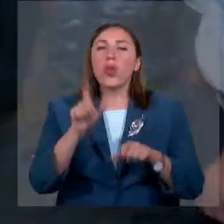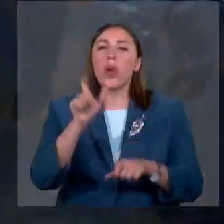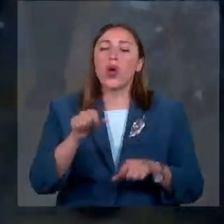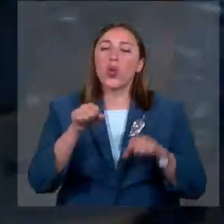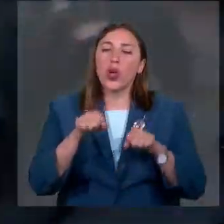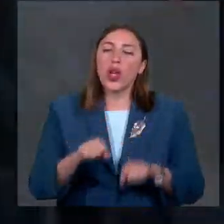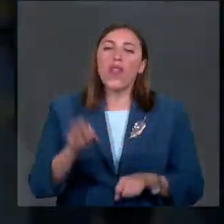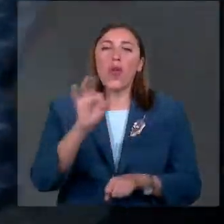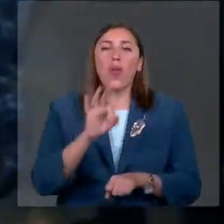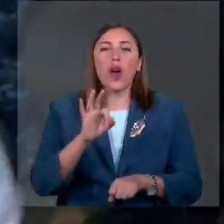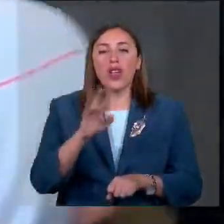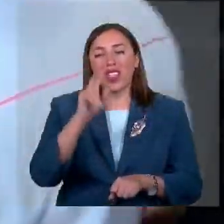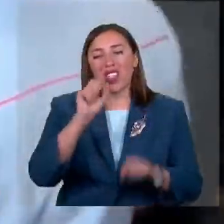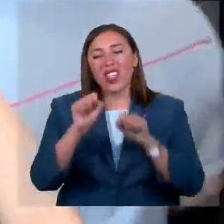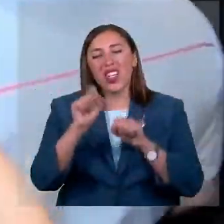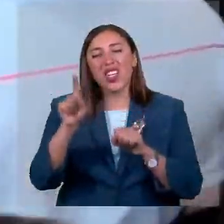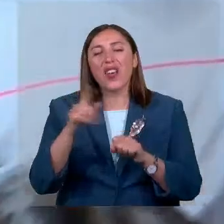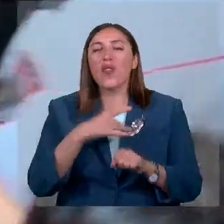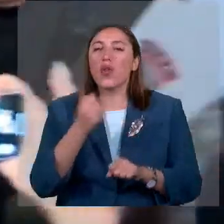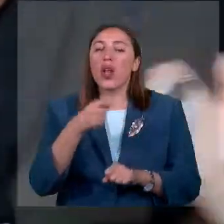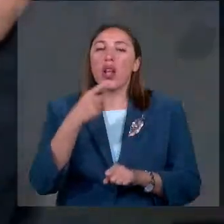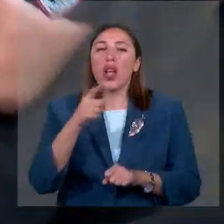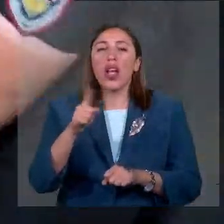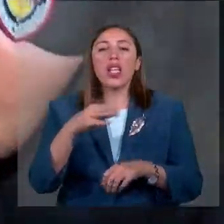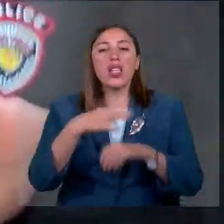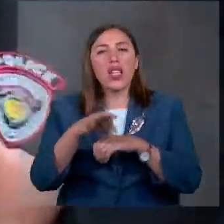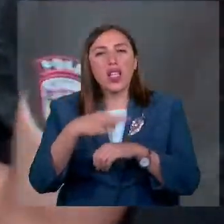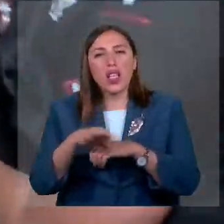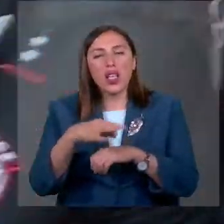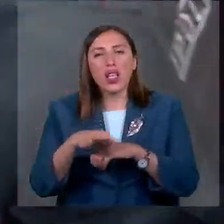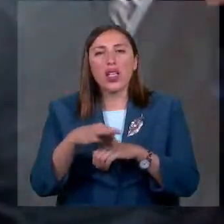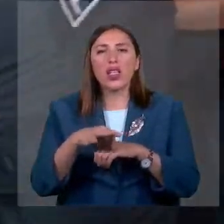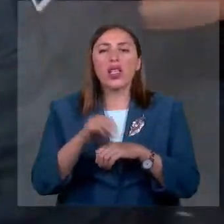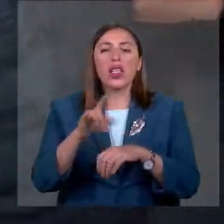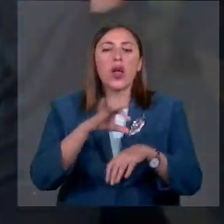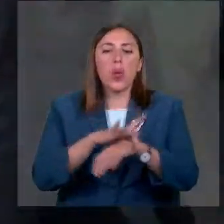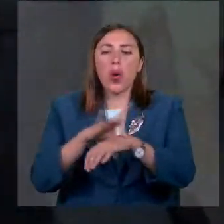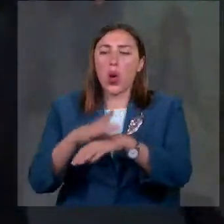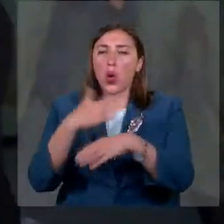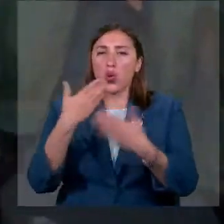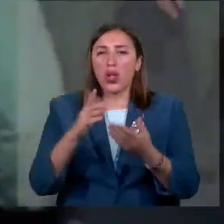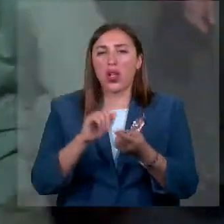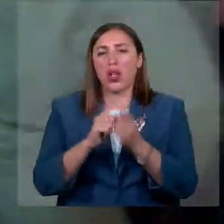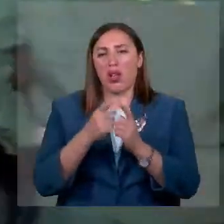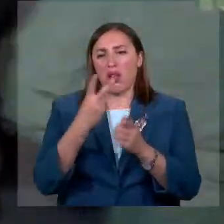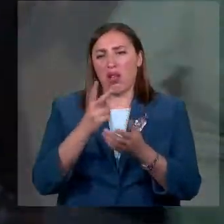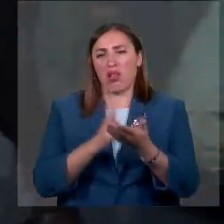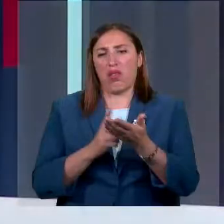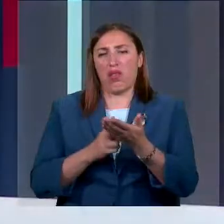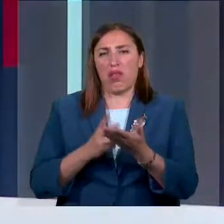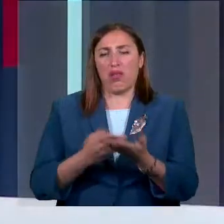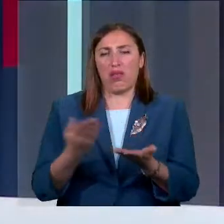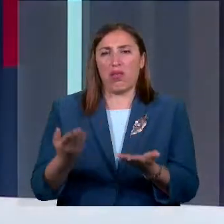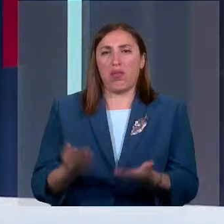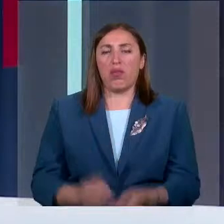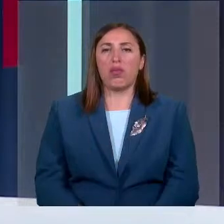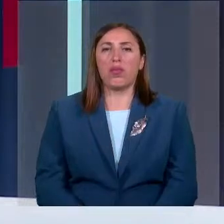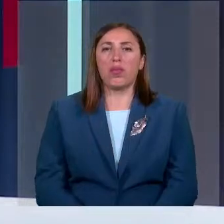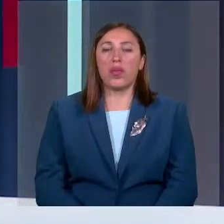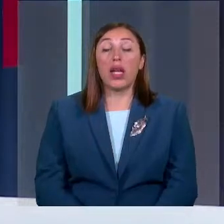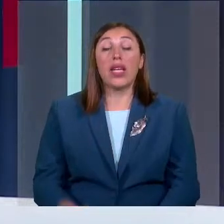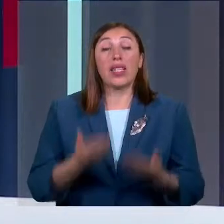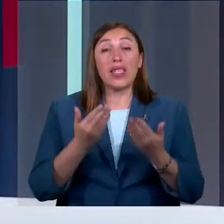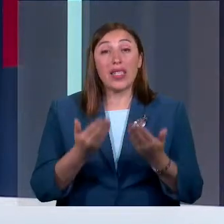մասին իշխանության պնդումների հետ, ընդգծելով բռնության այդ դեպքերը եւ դրանք չբացահայտելը հաստատում են իր տեսակետը։ Այժմ